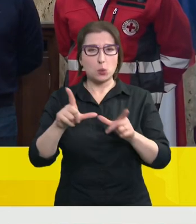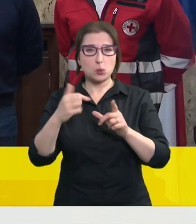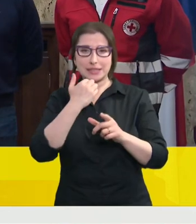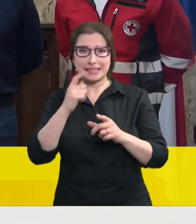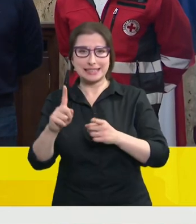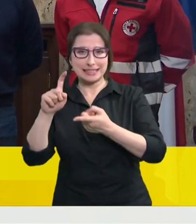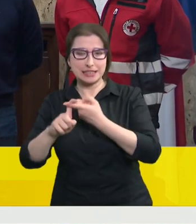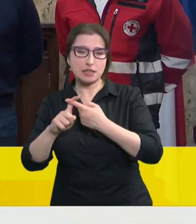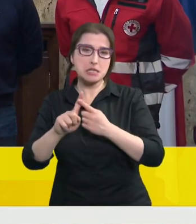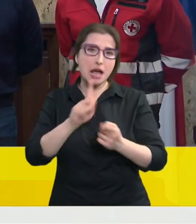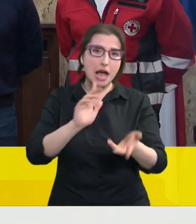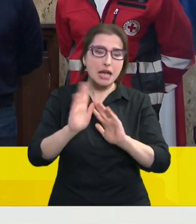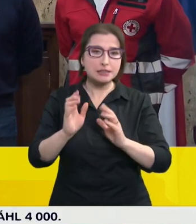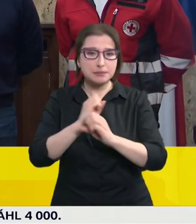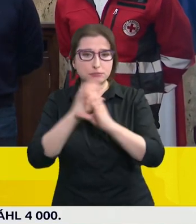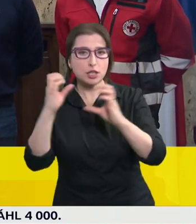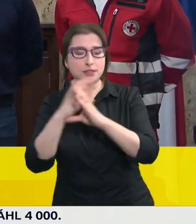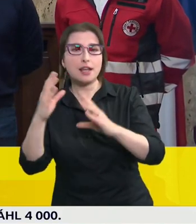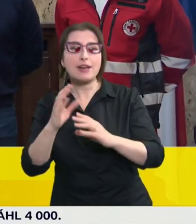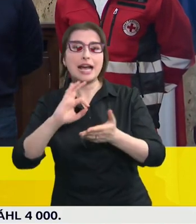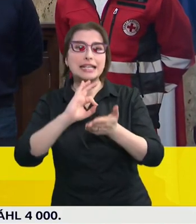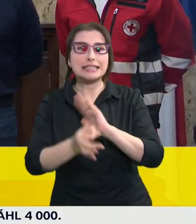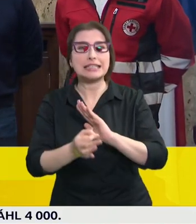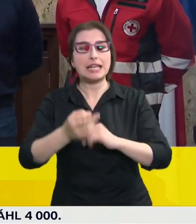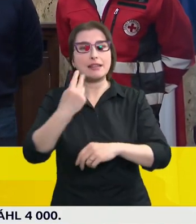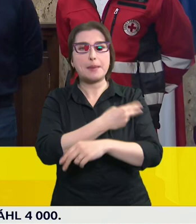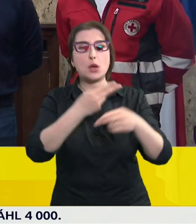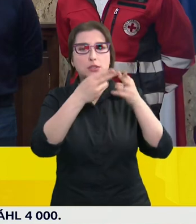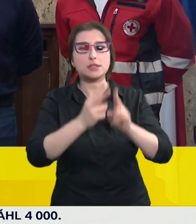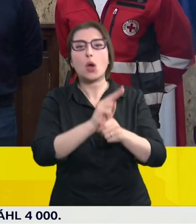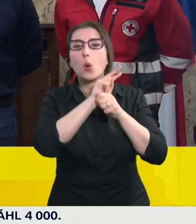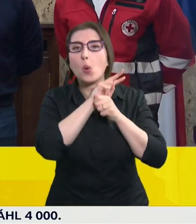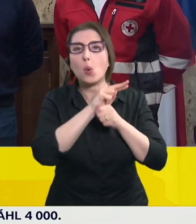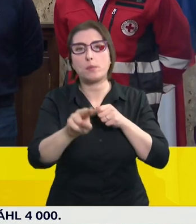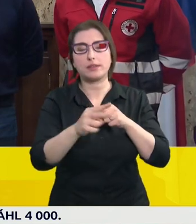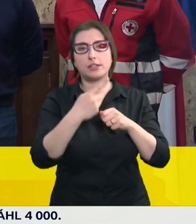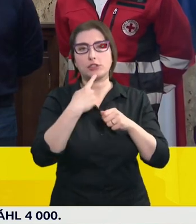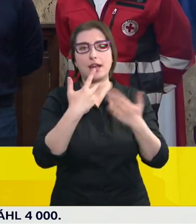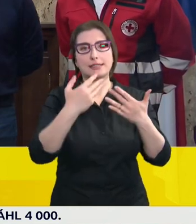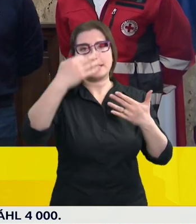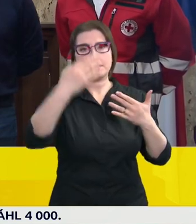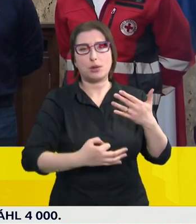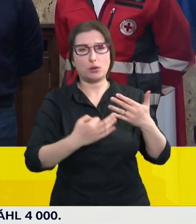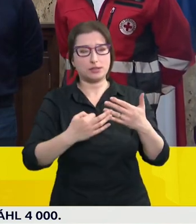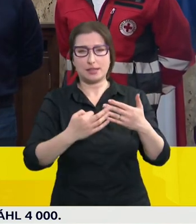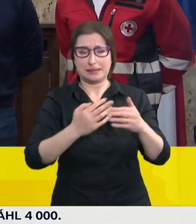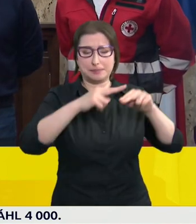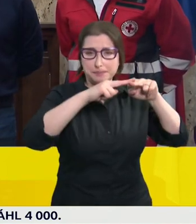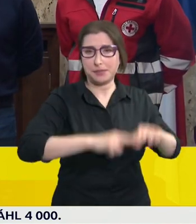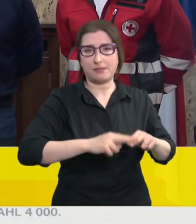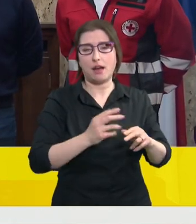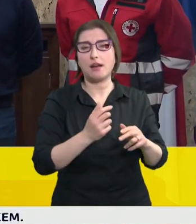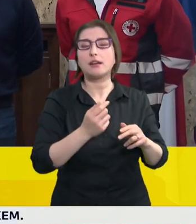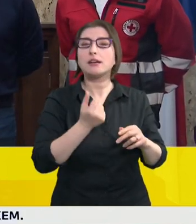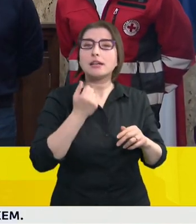kdy dojít k vyčerpání té kapacity, k dosažení té 10% vlastně hranice, která